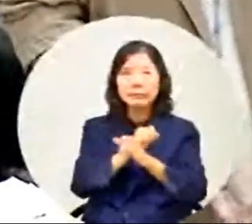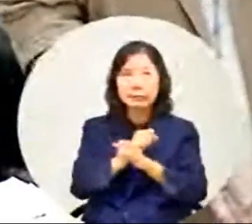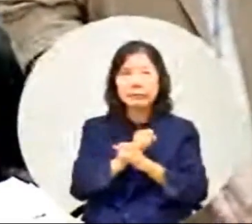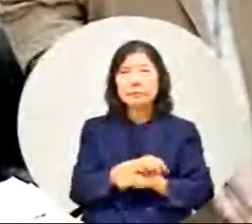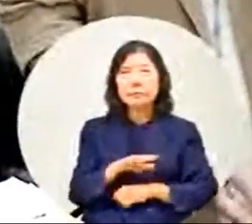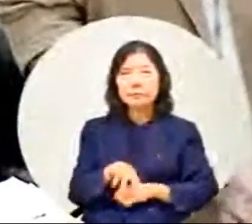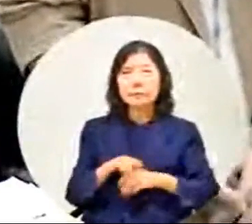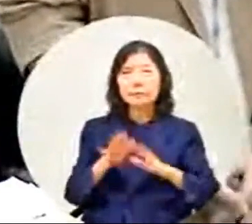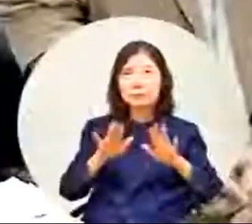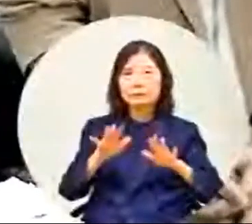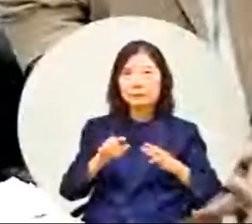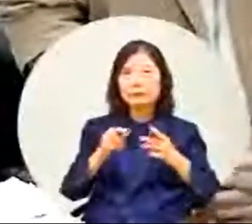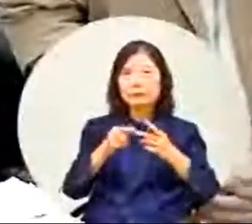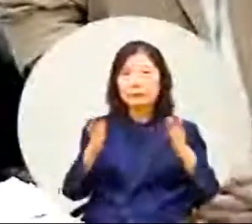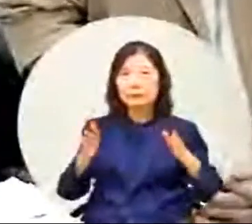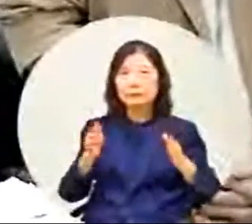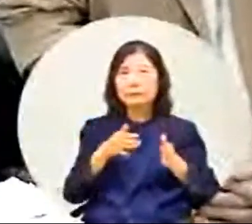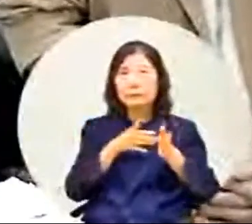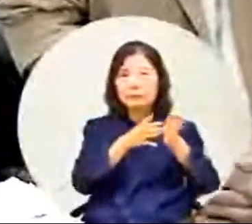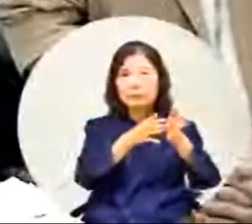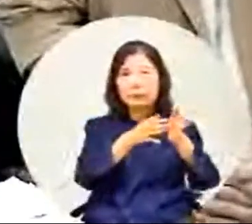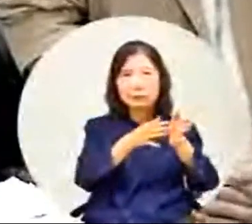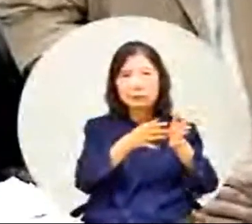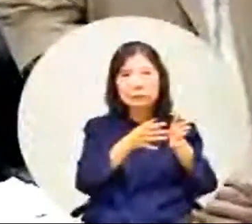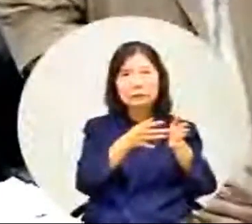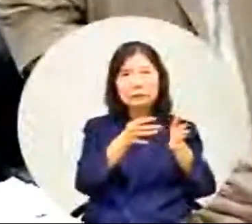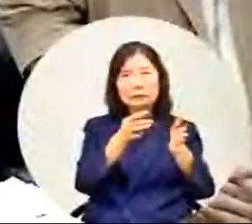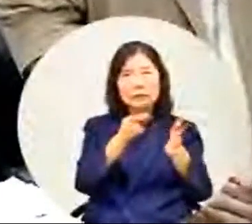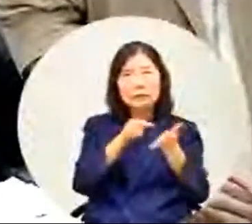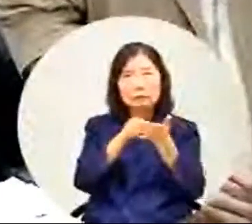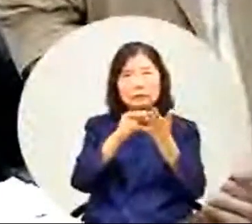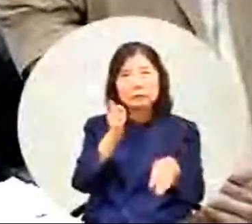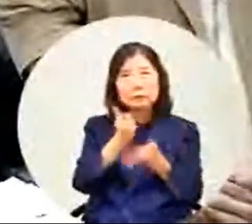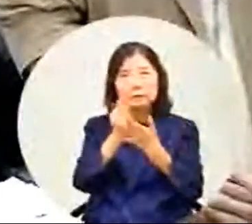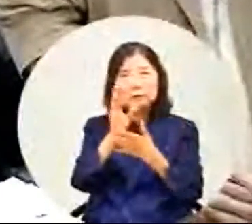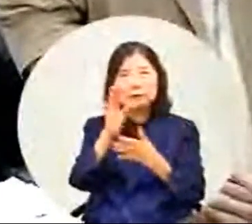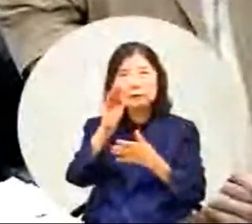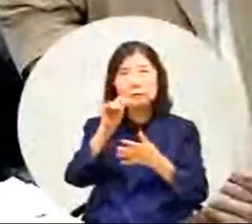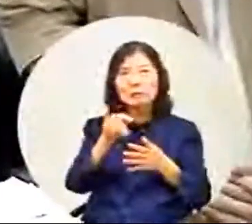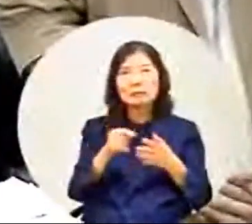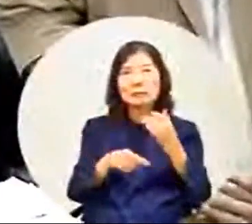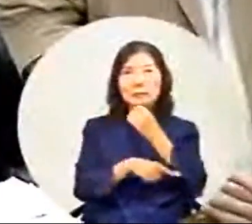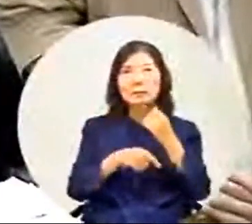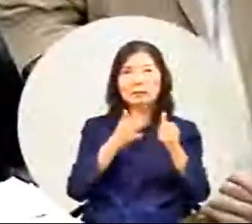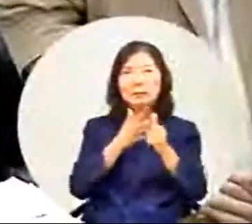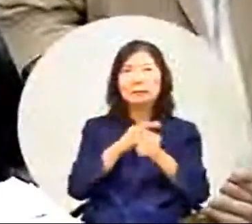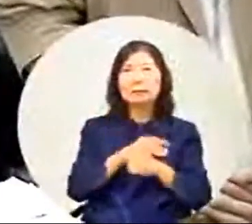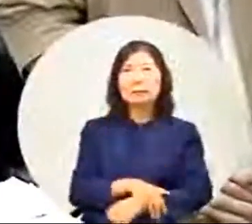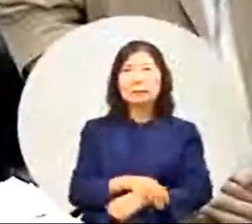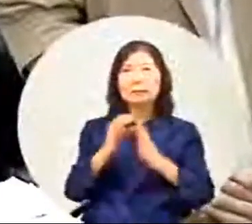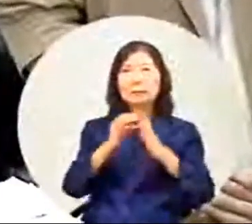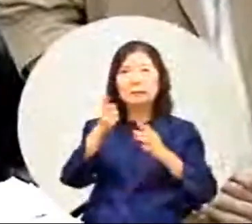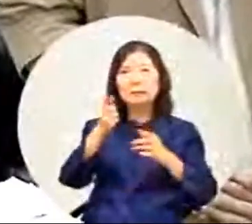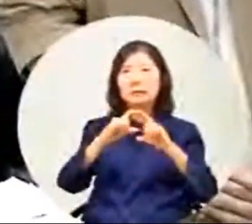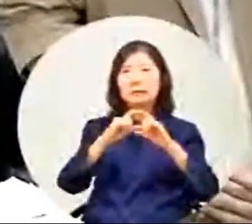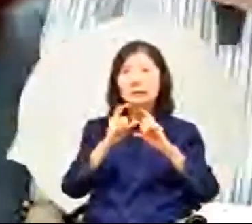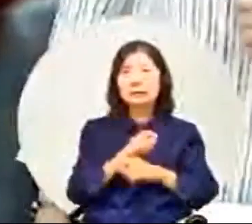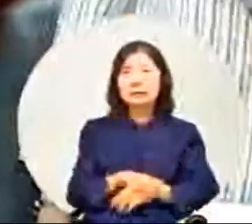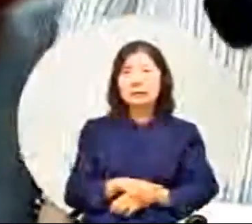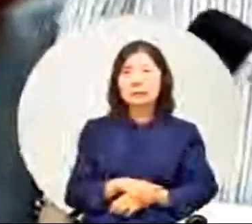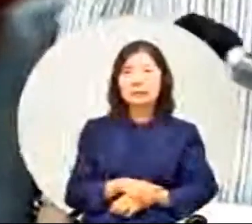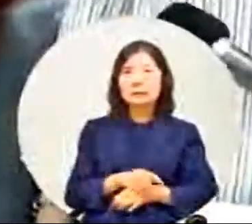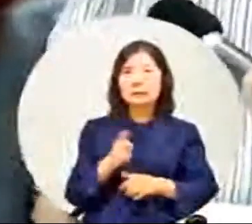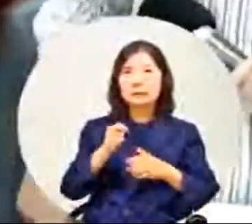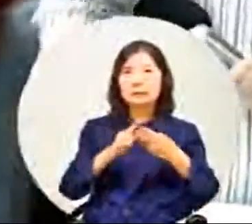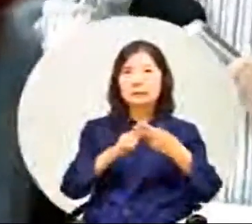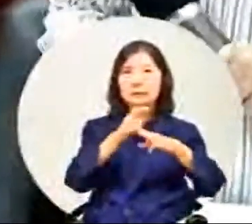前二阶轻轨车厢的费用要到了吗？局长请回答最后一个问题。 局长请回答。 好，那也谢